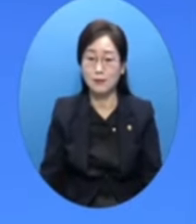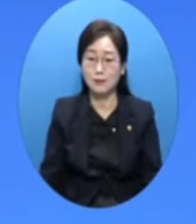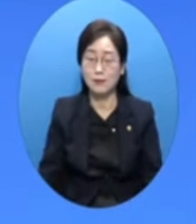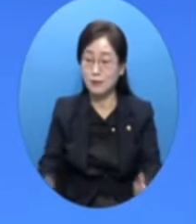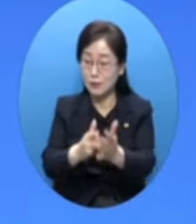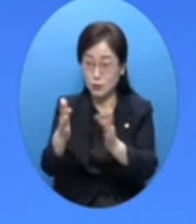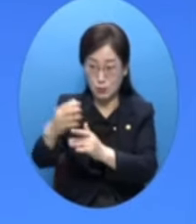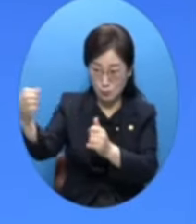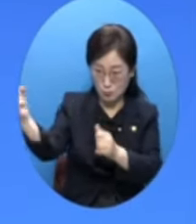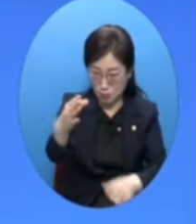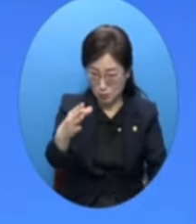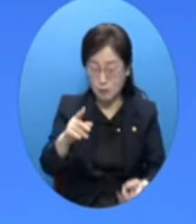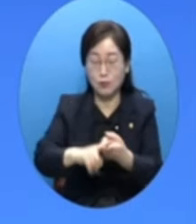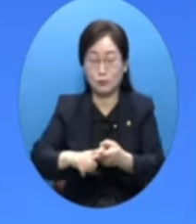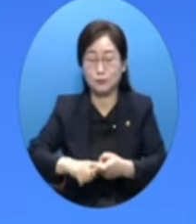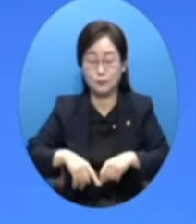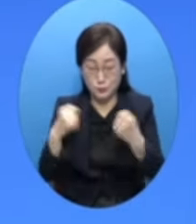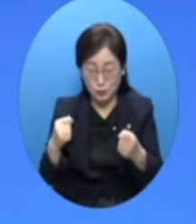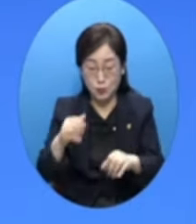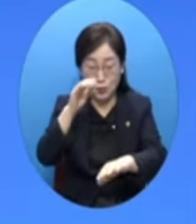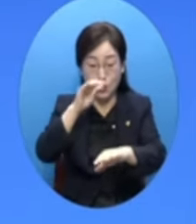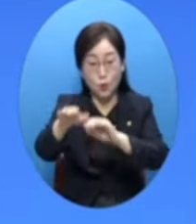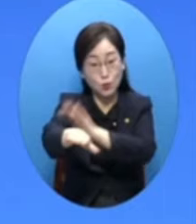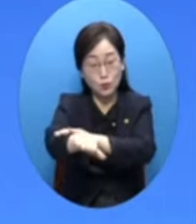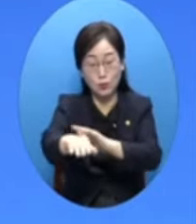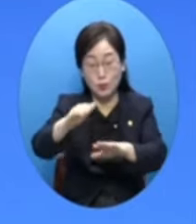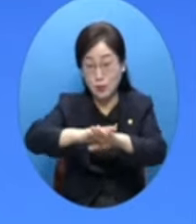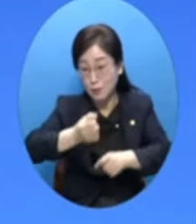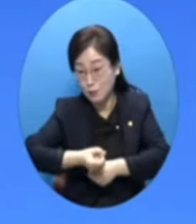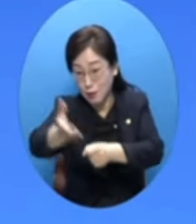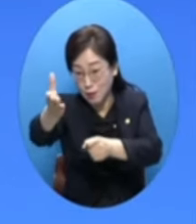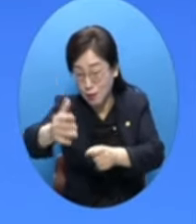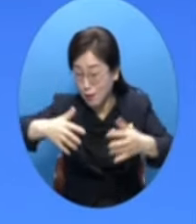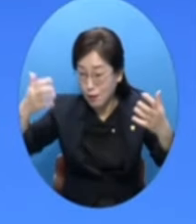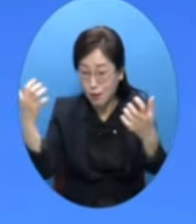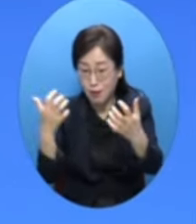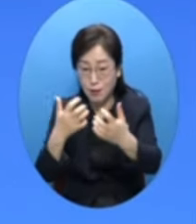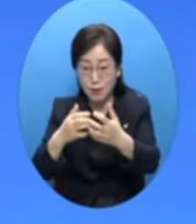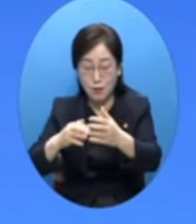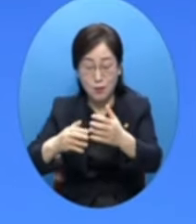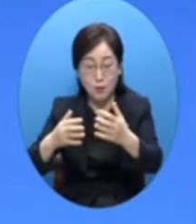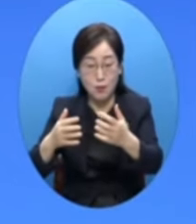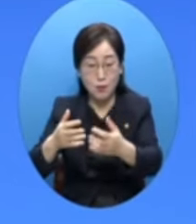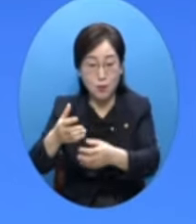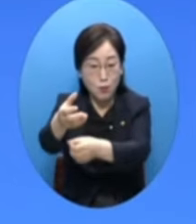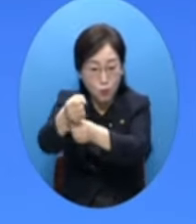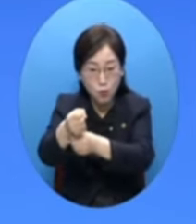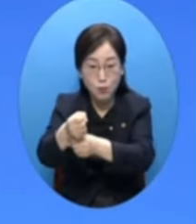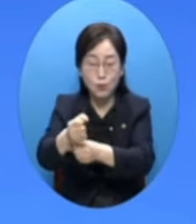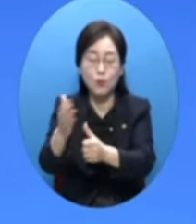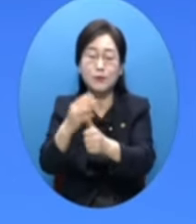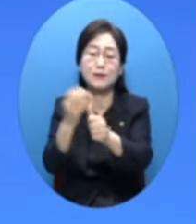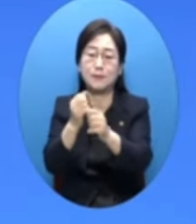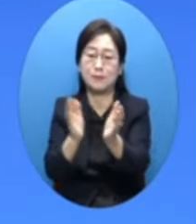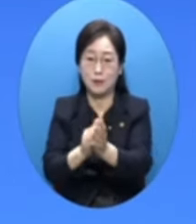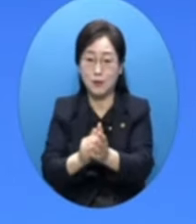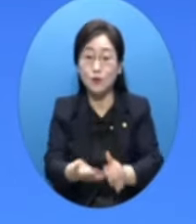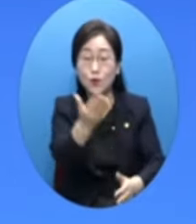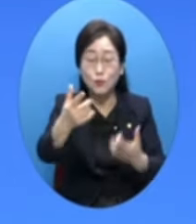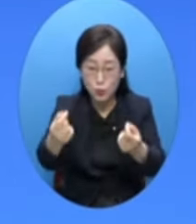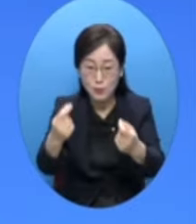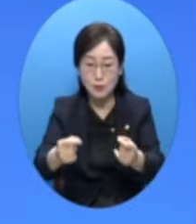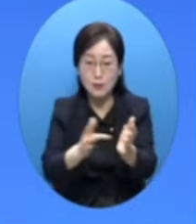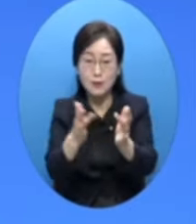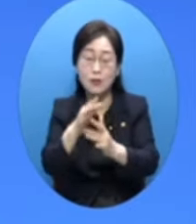예수님 말씀 듣고 순종해서 그물을 오른쪽에 던지니까 가득 고기가 잡힌 것입니다. 여러분 주님의 말씀에 순종할 때 기적이 일어나는